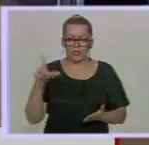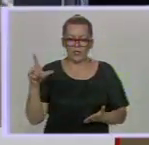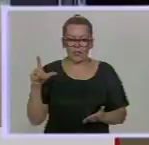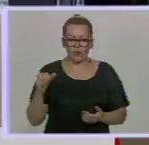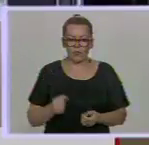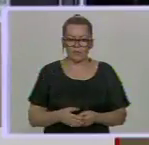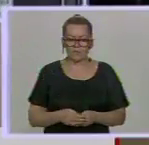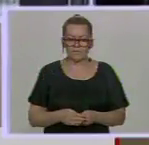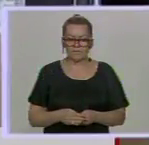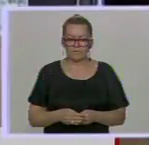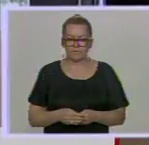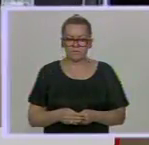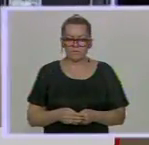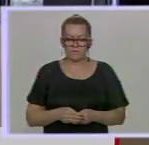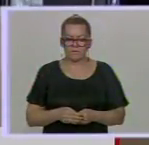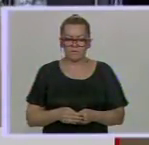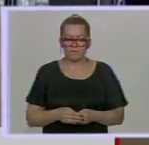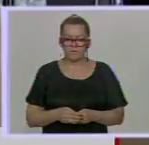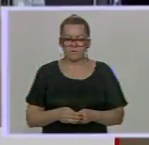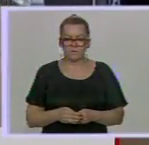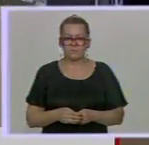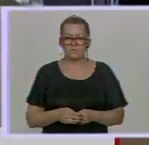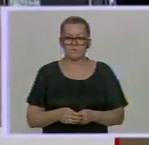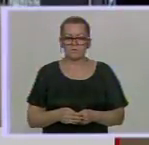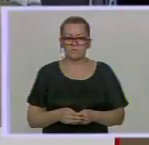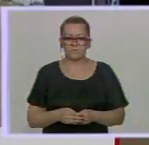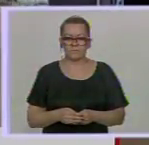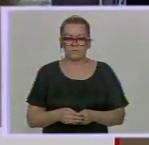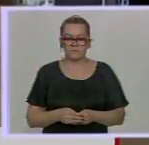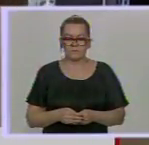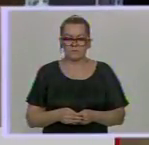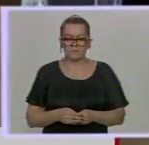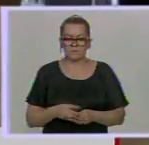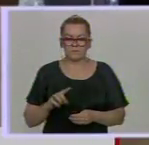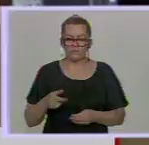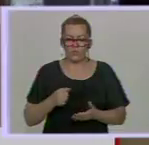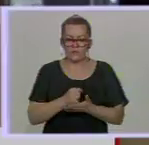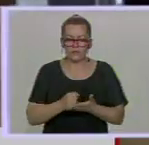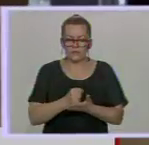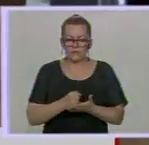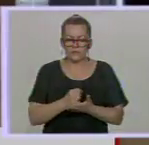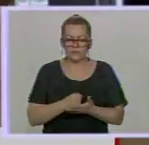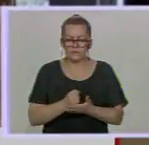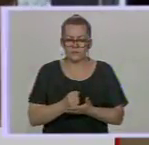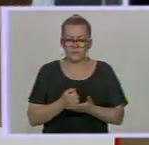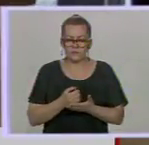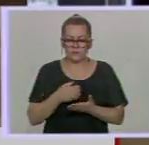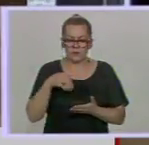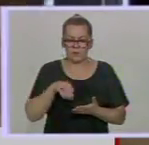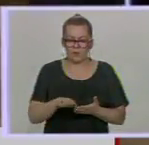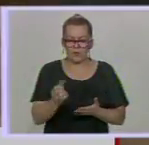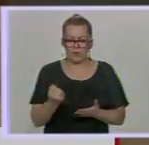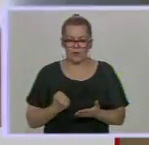roșii, ceapă și apoi să ispuie. Se bagă la cuptor în tavă